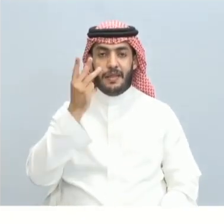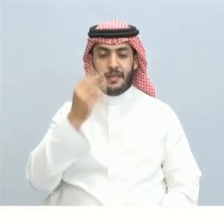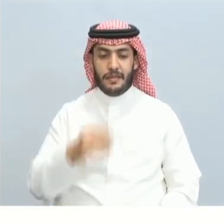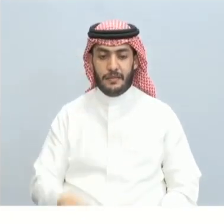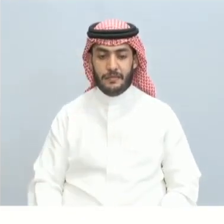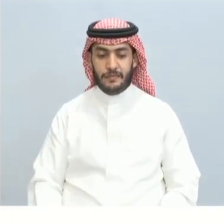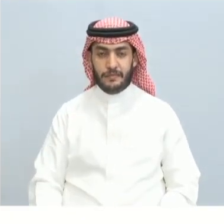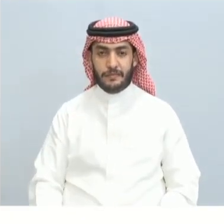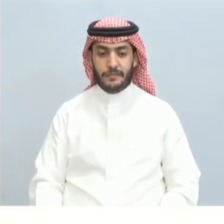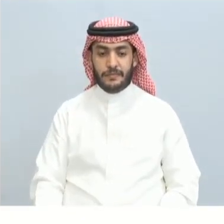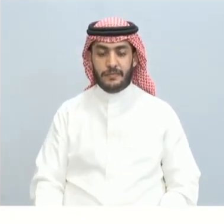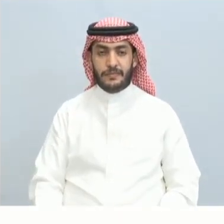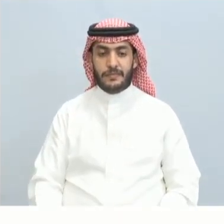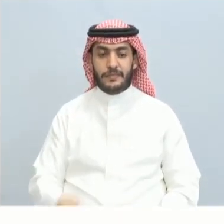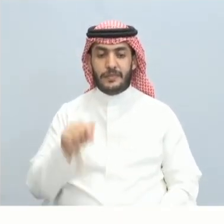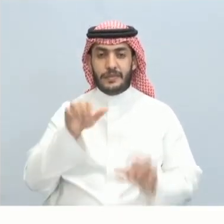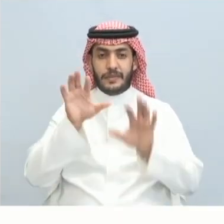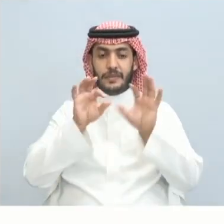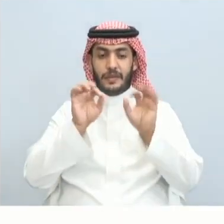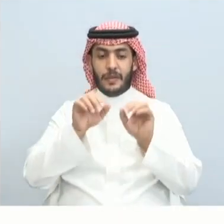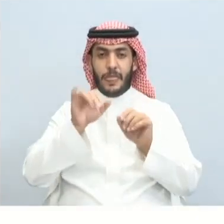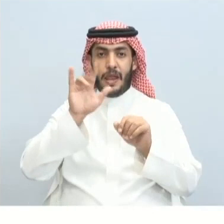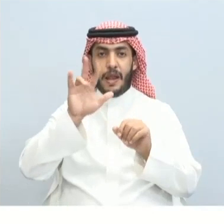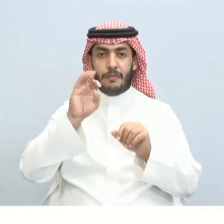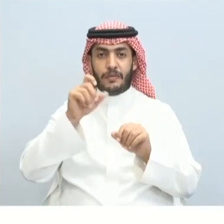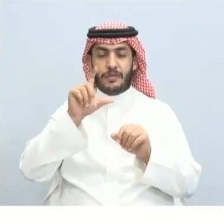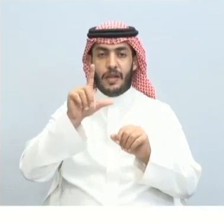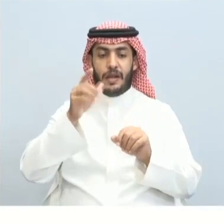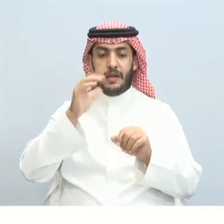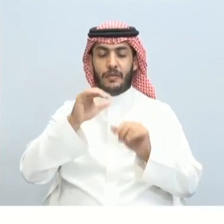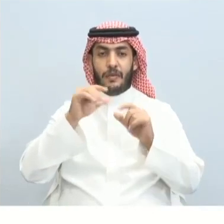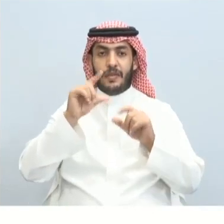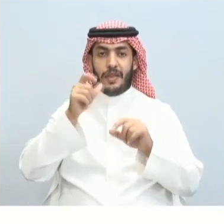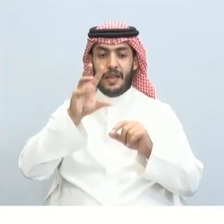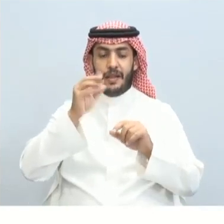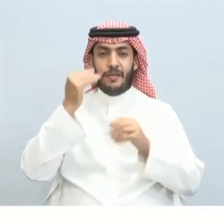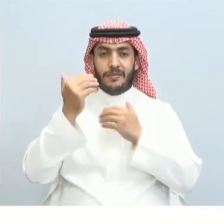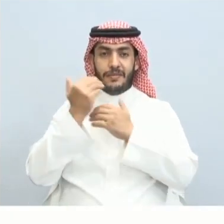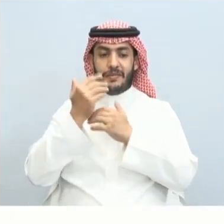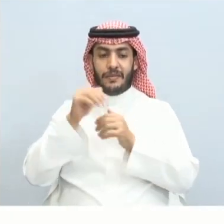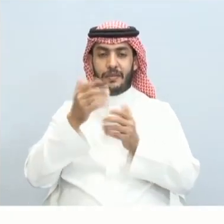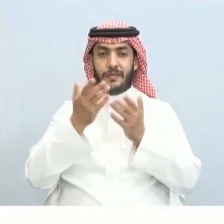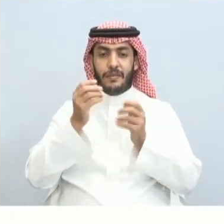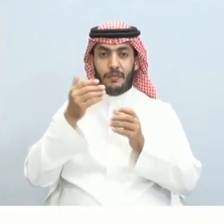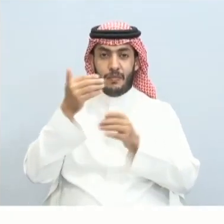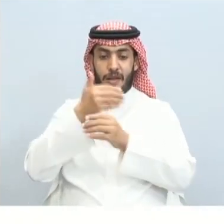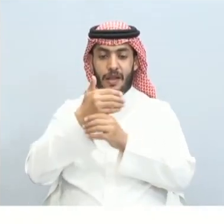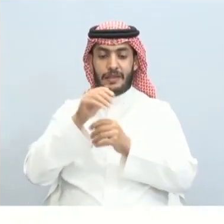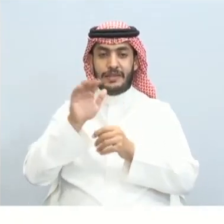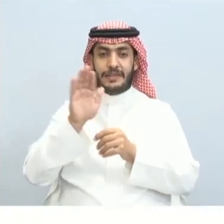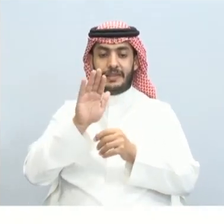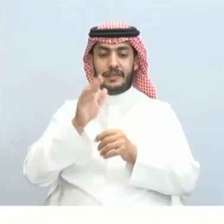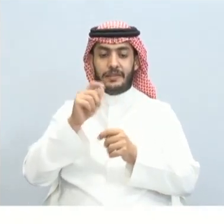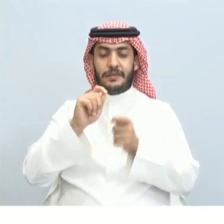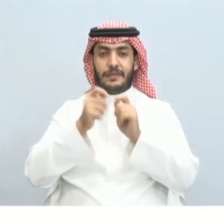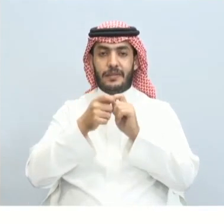ثلاثه عشر الان نحدد المجال للداله كما تعلمنا قيم المدخلات وهي قيم السين هي